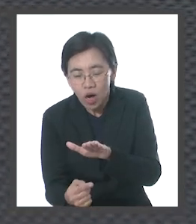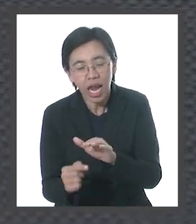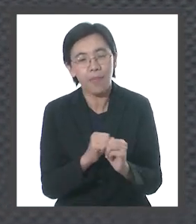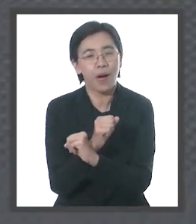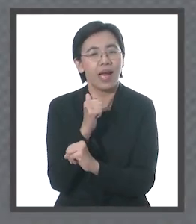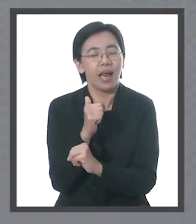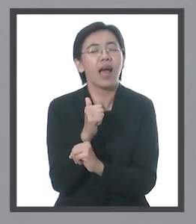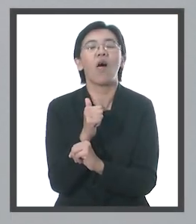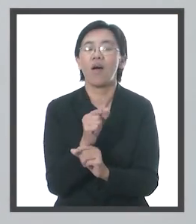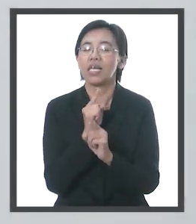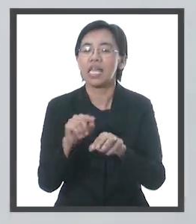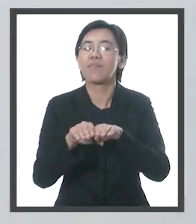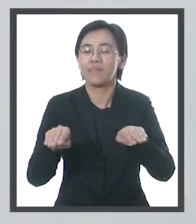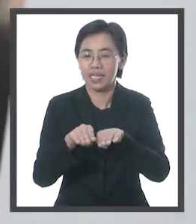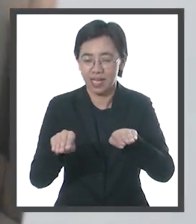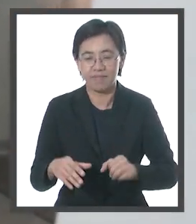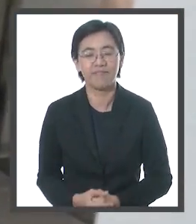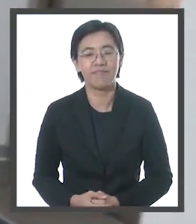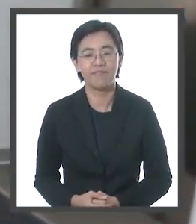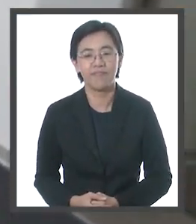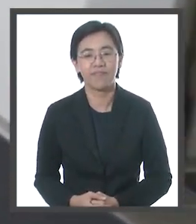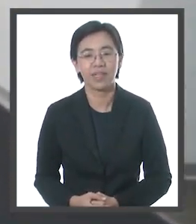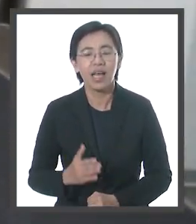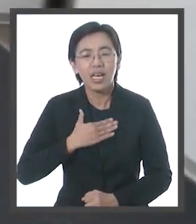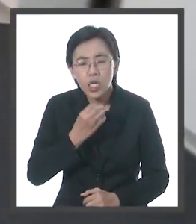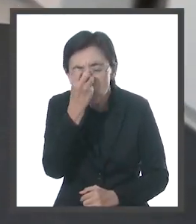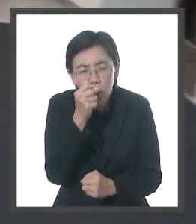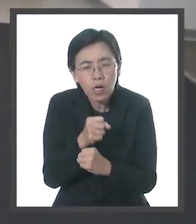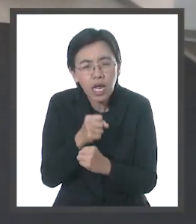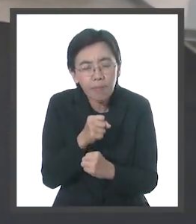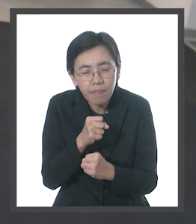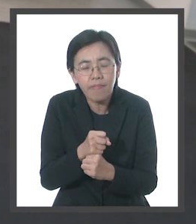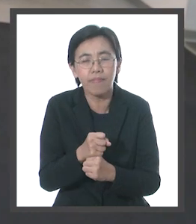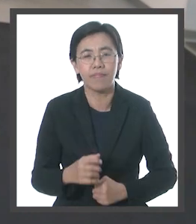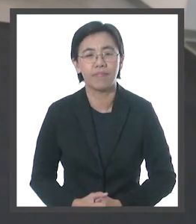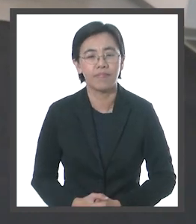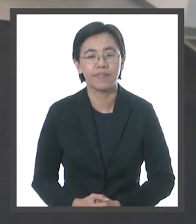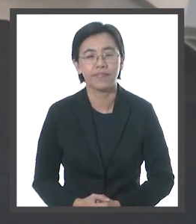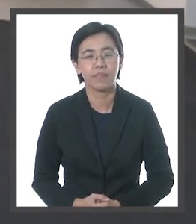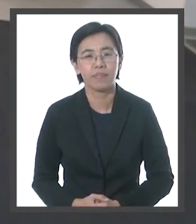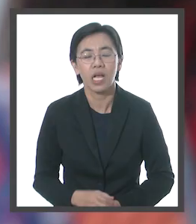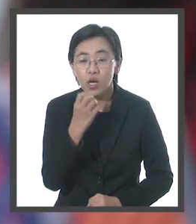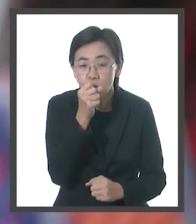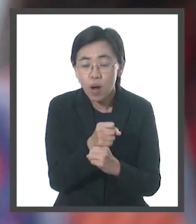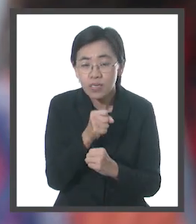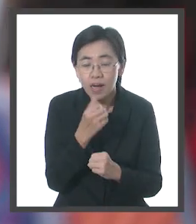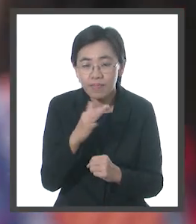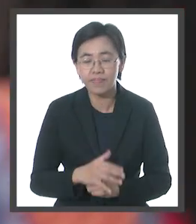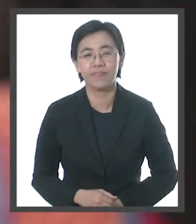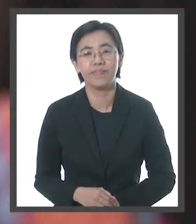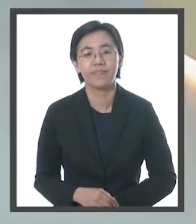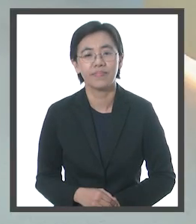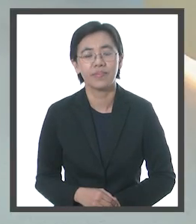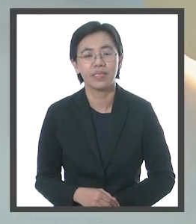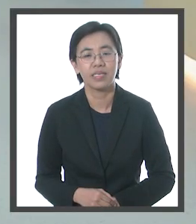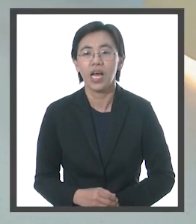ฑ์ของ well standard อย่างเงี้ยครับนี่สิ่งที่เราทดลองใช้ทดลองทำหรือแม้แต่